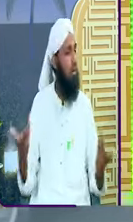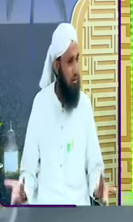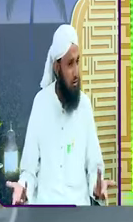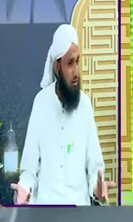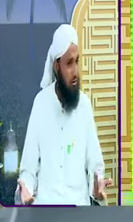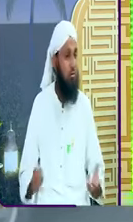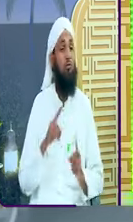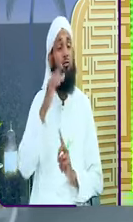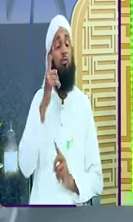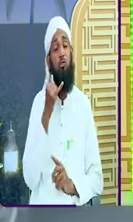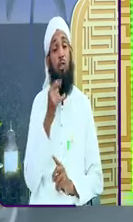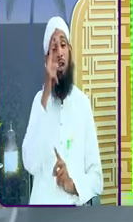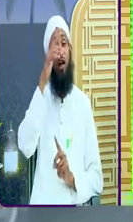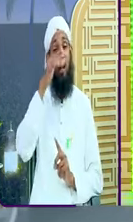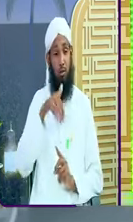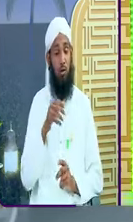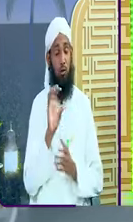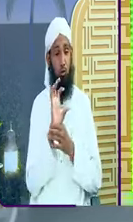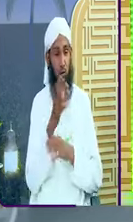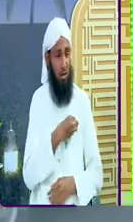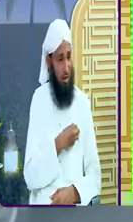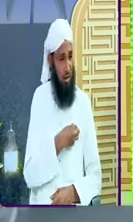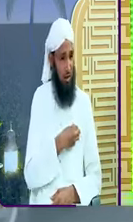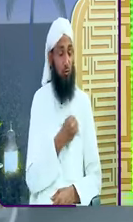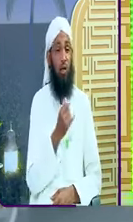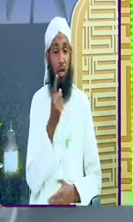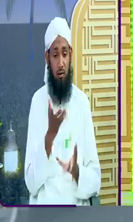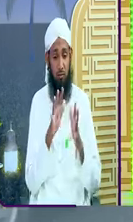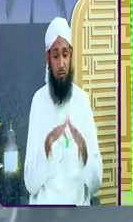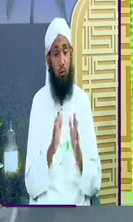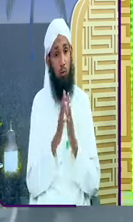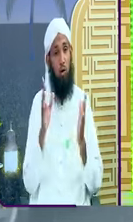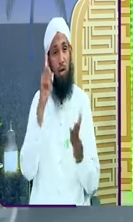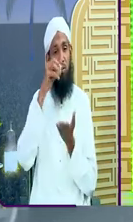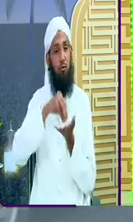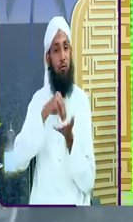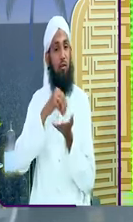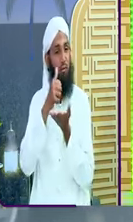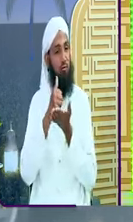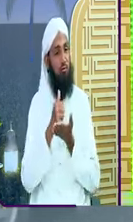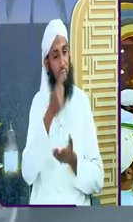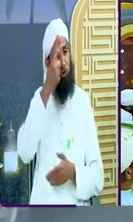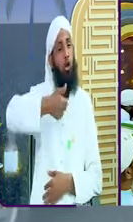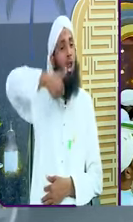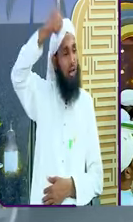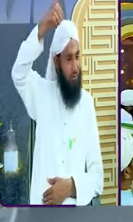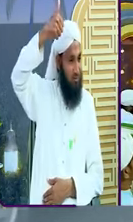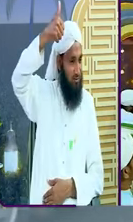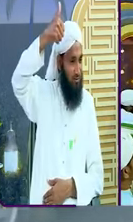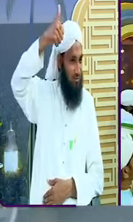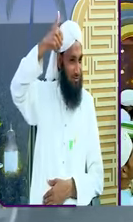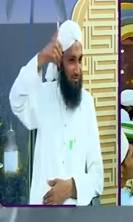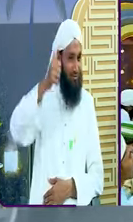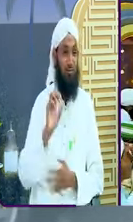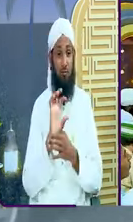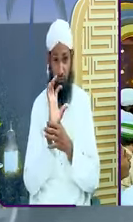کی برکت سے مجھے آخرت میں بڑے فائدے ملیں گے انشاءاللہ صبر کریں گے تو آخرت آپ کی ہے اور دنیا میں بھی